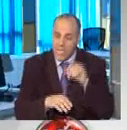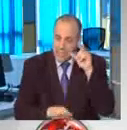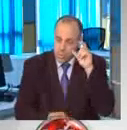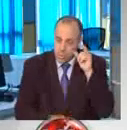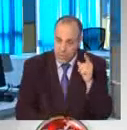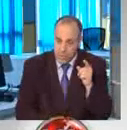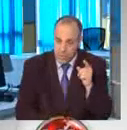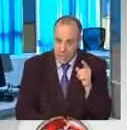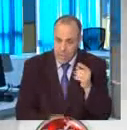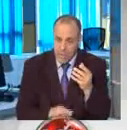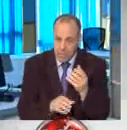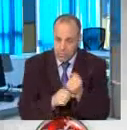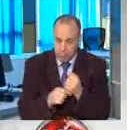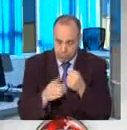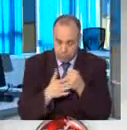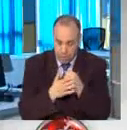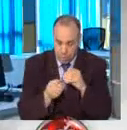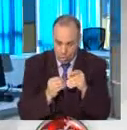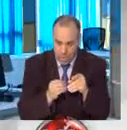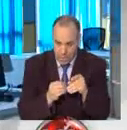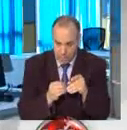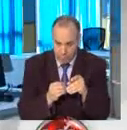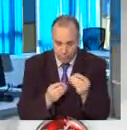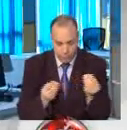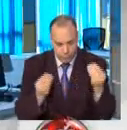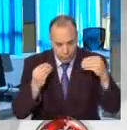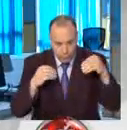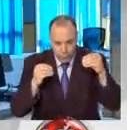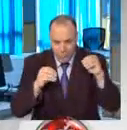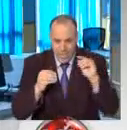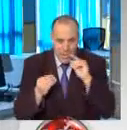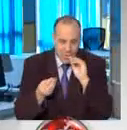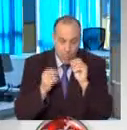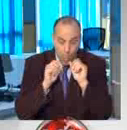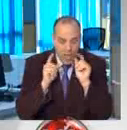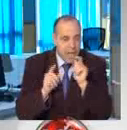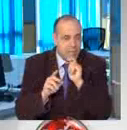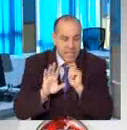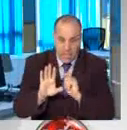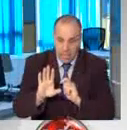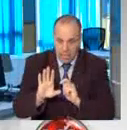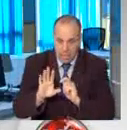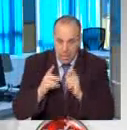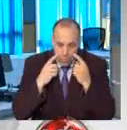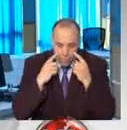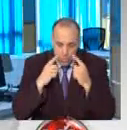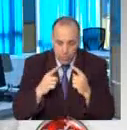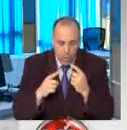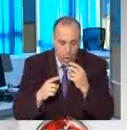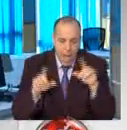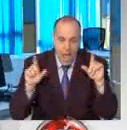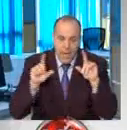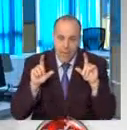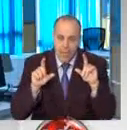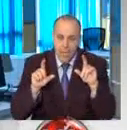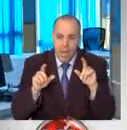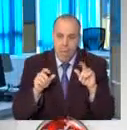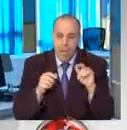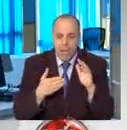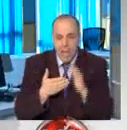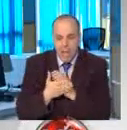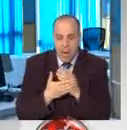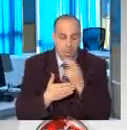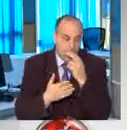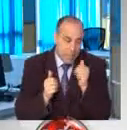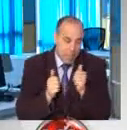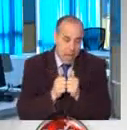بوزيد حصول هذه الحادثة دون أن يضيف مزيدا من التوضيحات. وعاينت مصادر إعلامية توافد تشكيلات